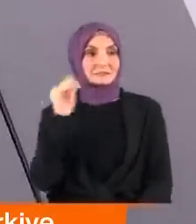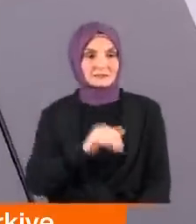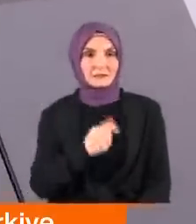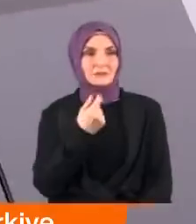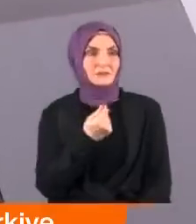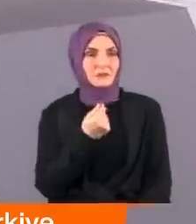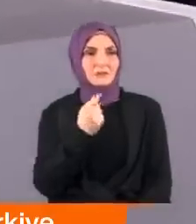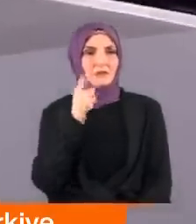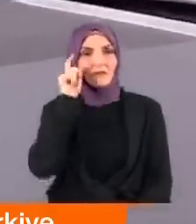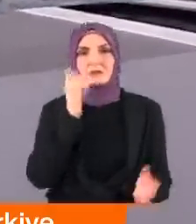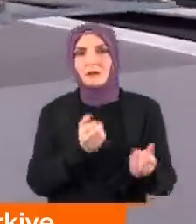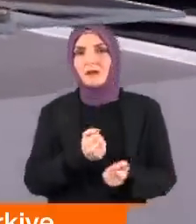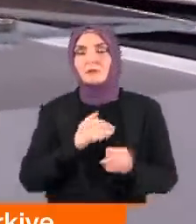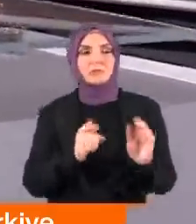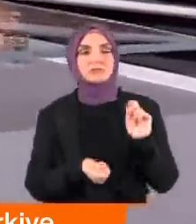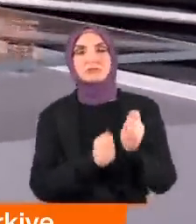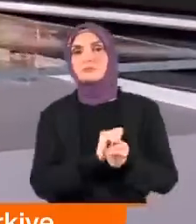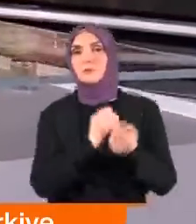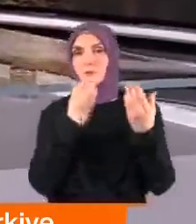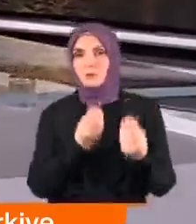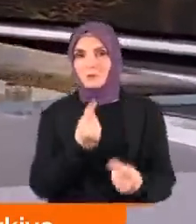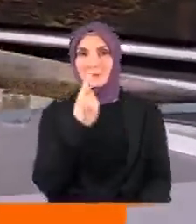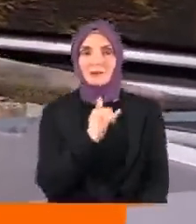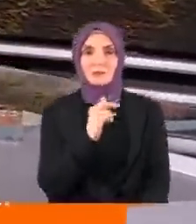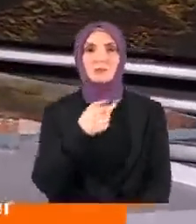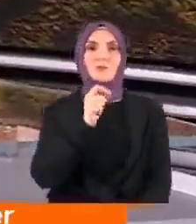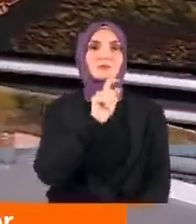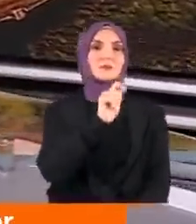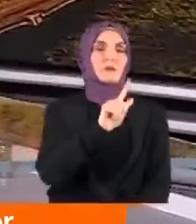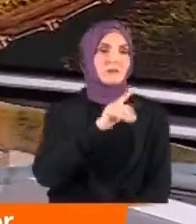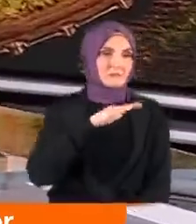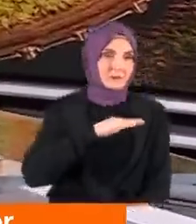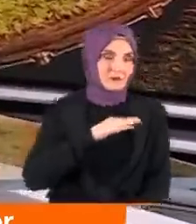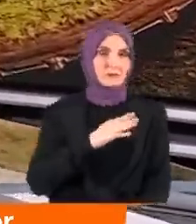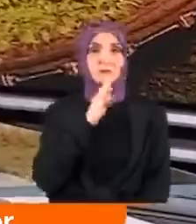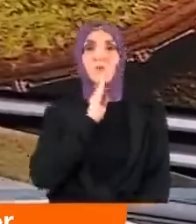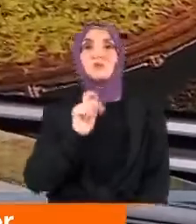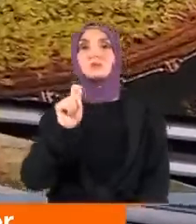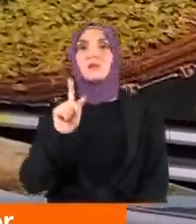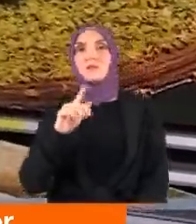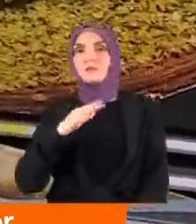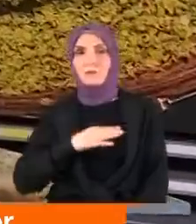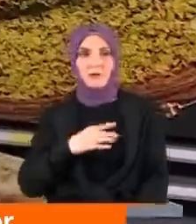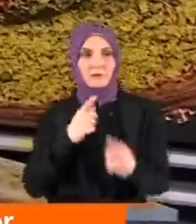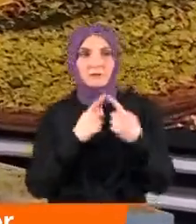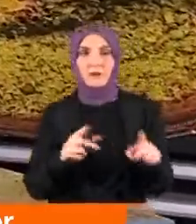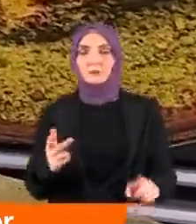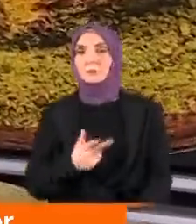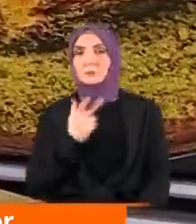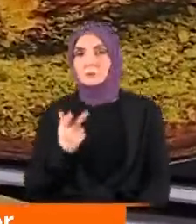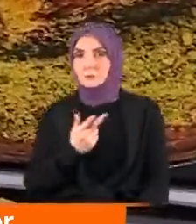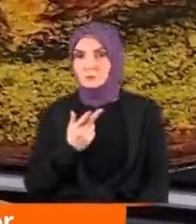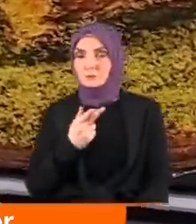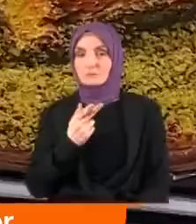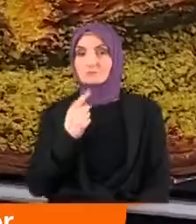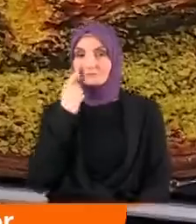değişkenlik söz konusu. Kilosunu 90 liraya satan da var, 400 liraya satan da. Arada uçurum bir fiyat farkı var neredeyse. Bu